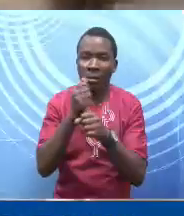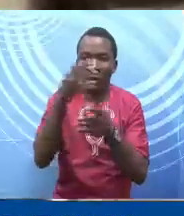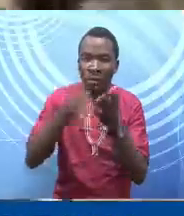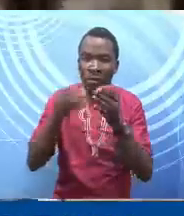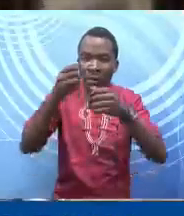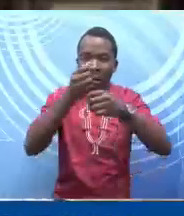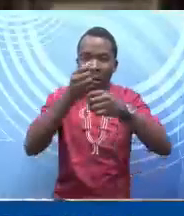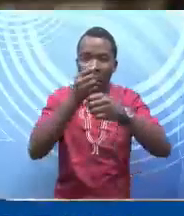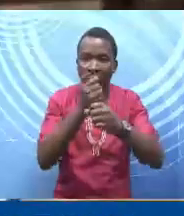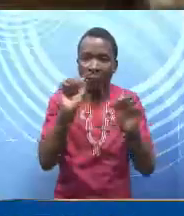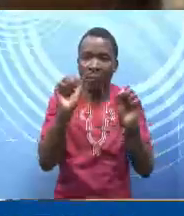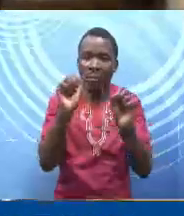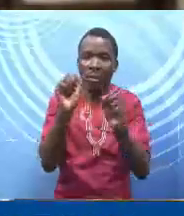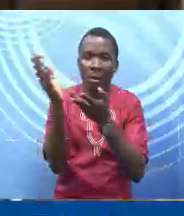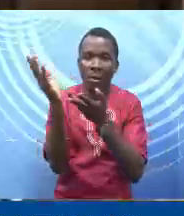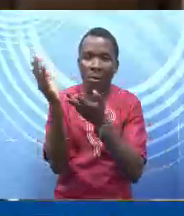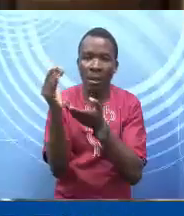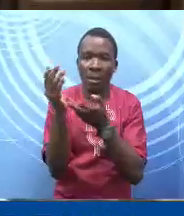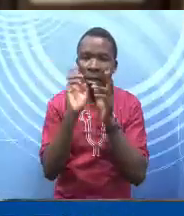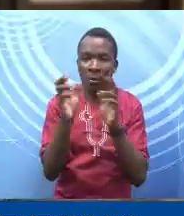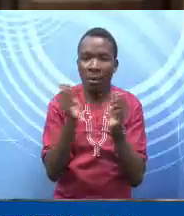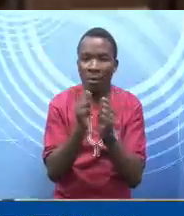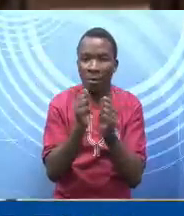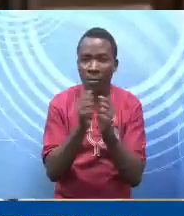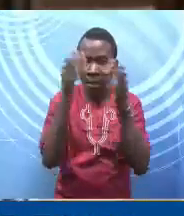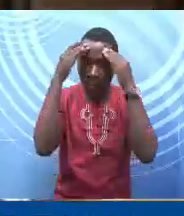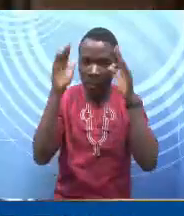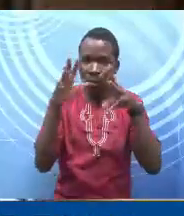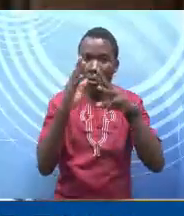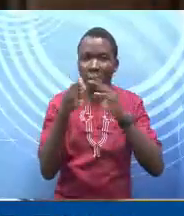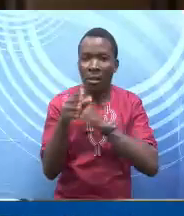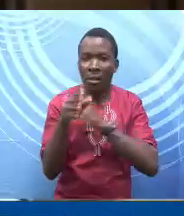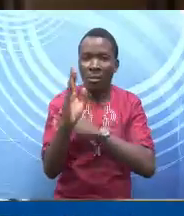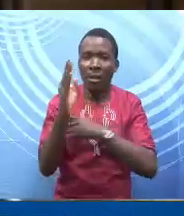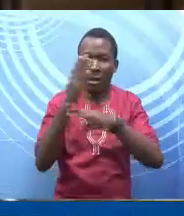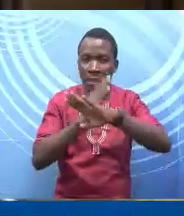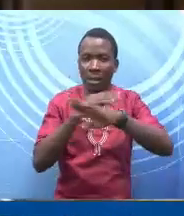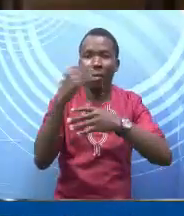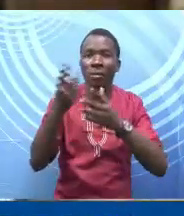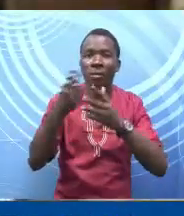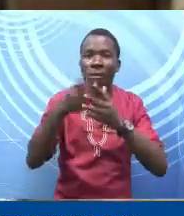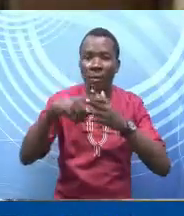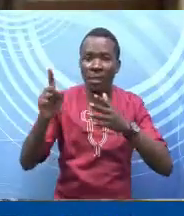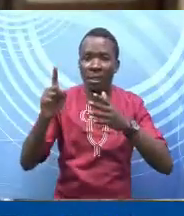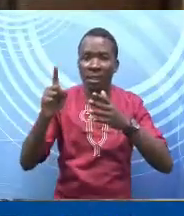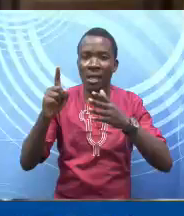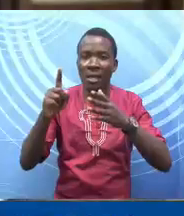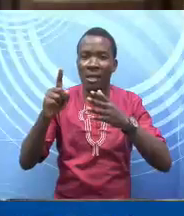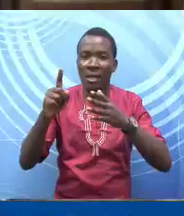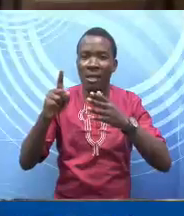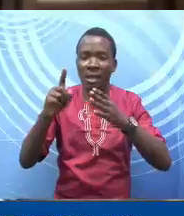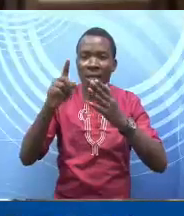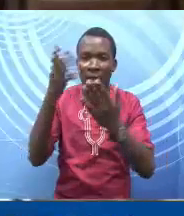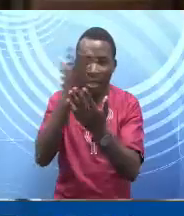by'agateganyo. Nabonye bikomeye rero ntabwo nzi uko Imana yakinze akaboko mbasha kubacika menye ikirahure mbasha gutaruka